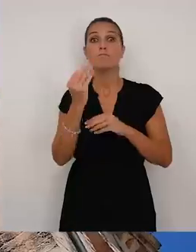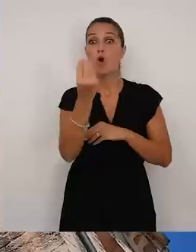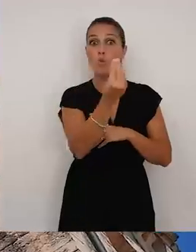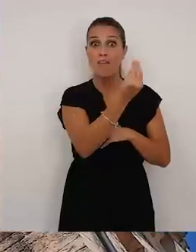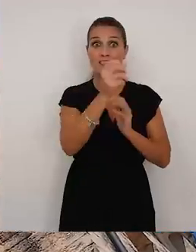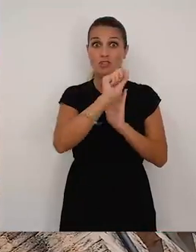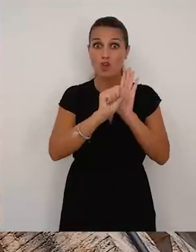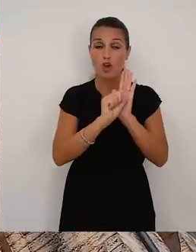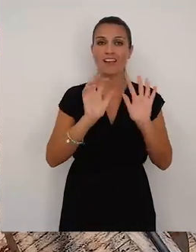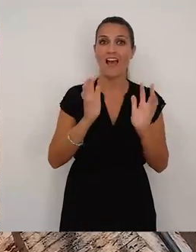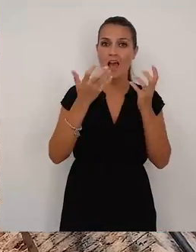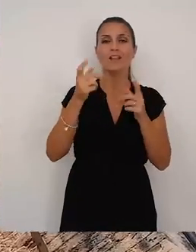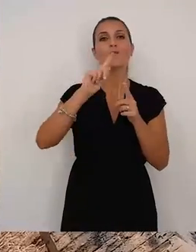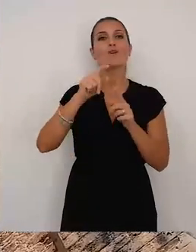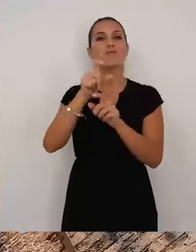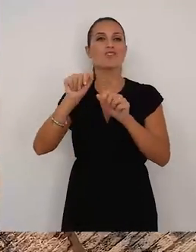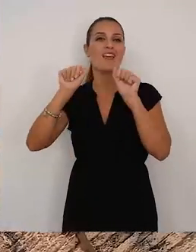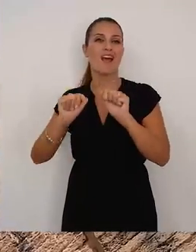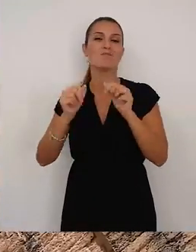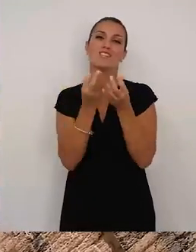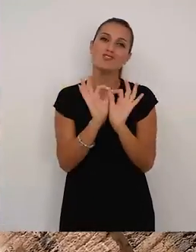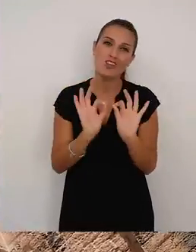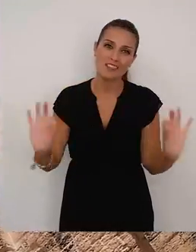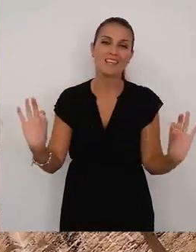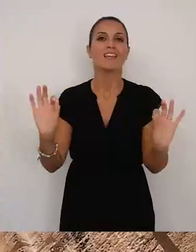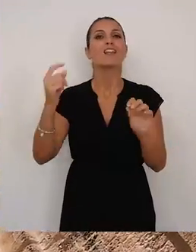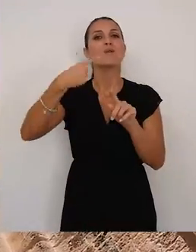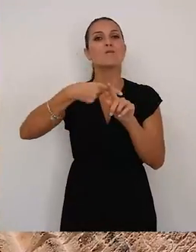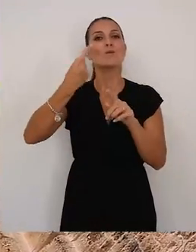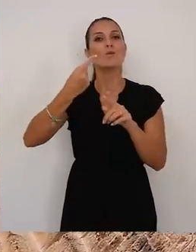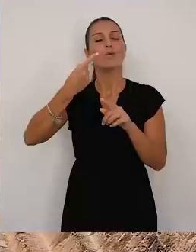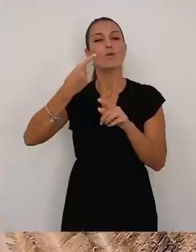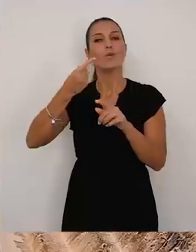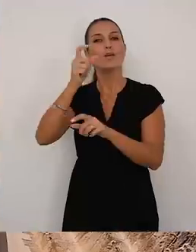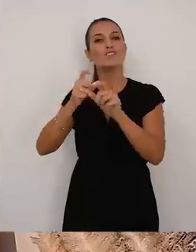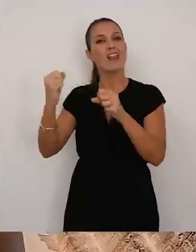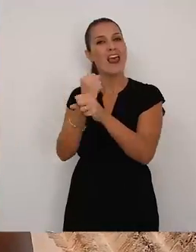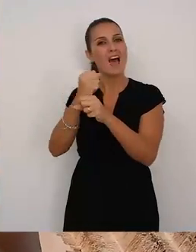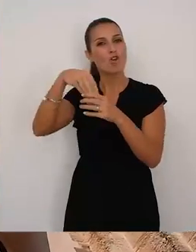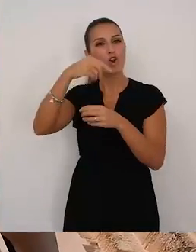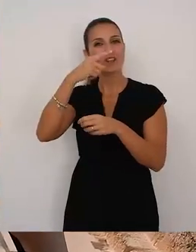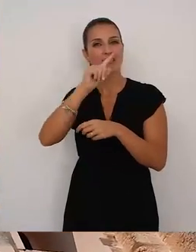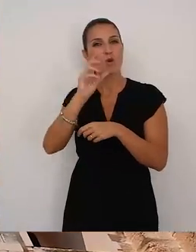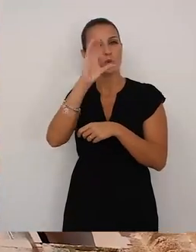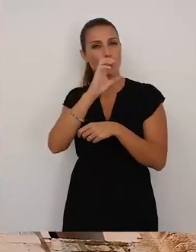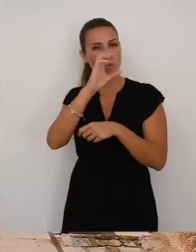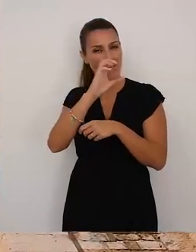monumenti storico-artistici e sicuramente dalla gentilezza degli abitanti e dalla professionalità degli operatori turistici.